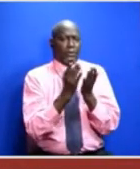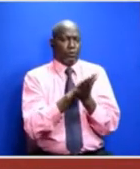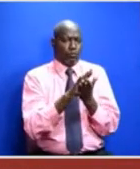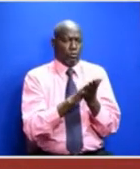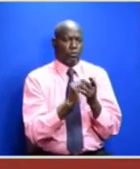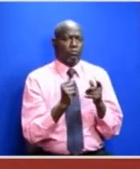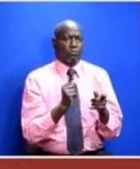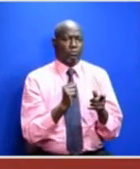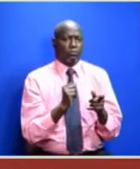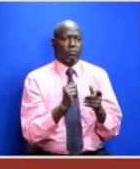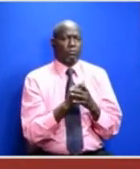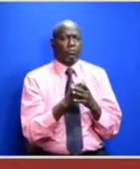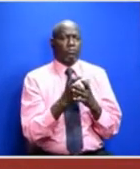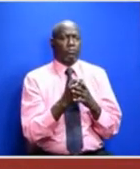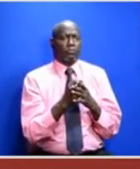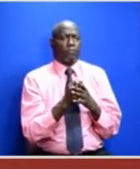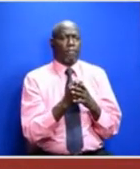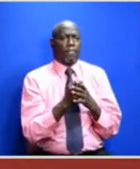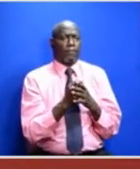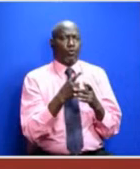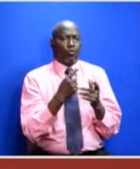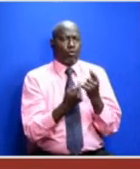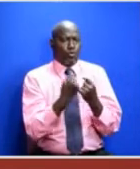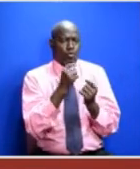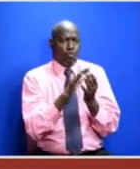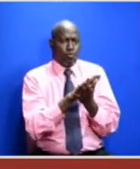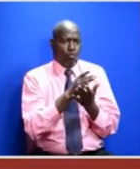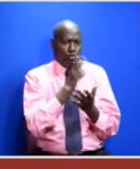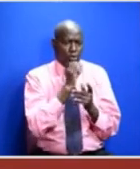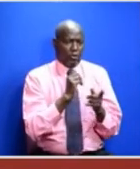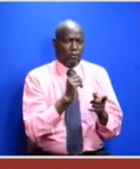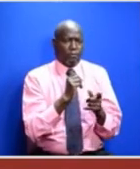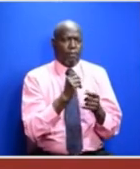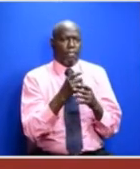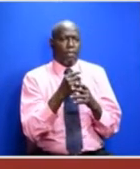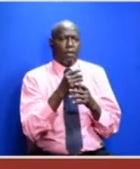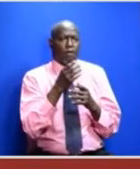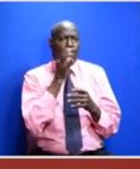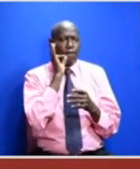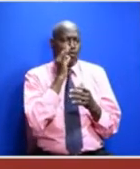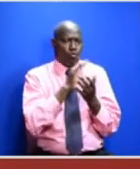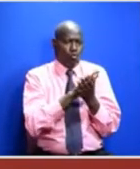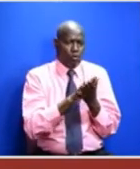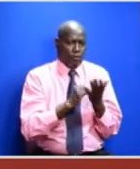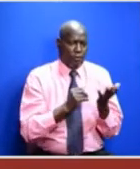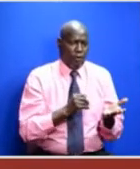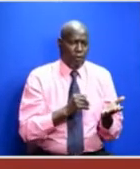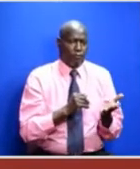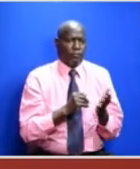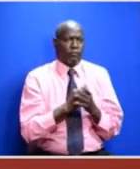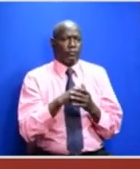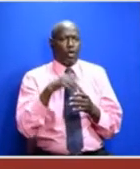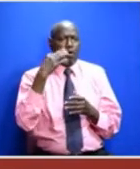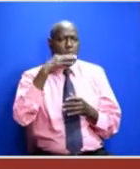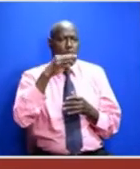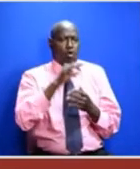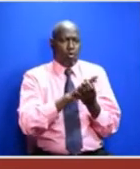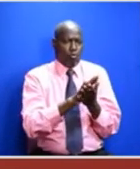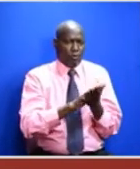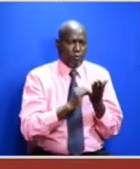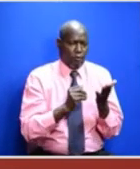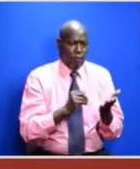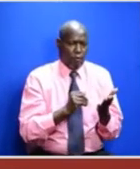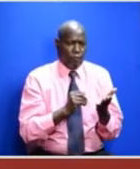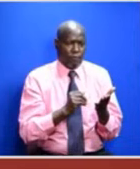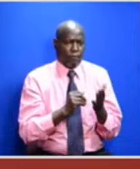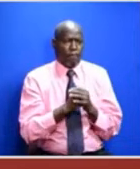vyombo vya nyumba na hayo maji, tuko pamoja. Nitapika na hayo maji, matunda nitaosha na hayo maji, mboga nitaosha